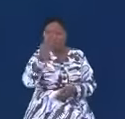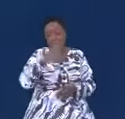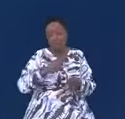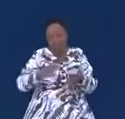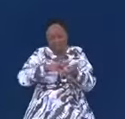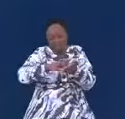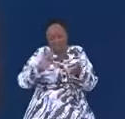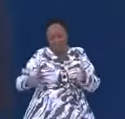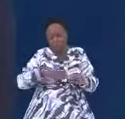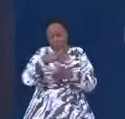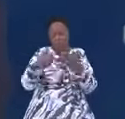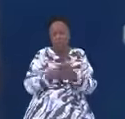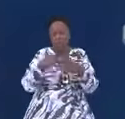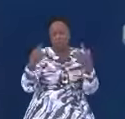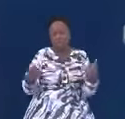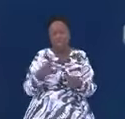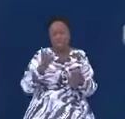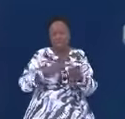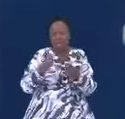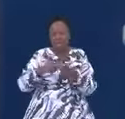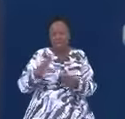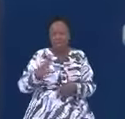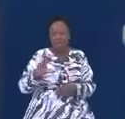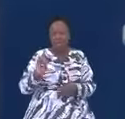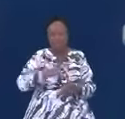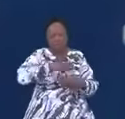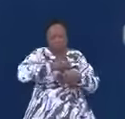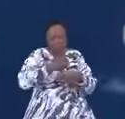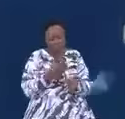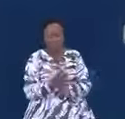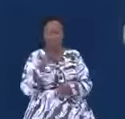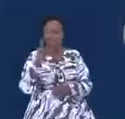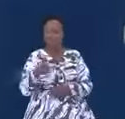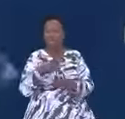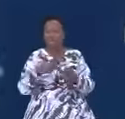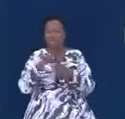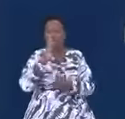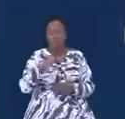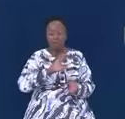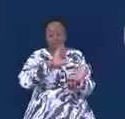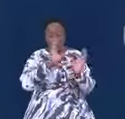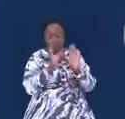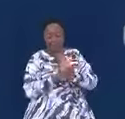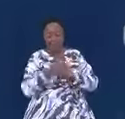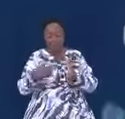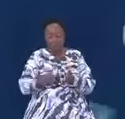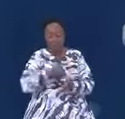il va être créée il y aura la conversion est